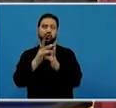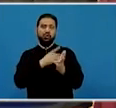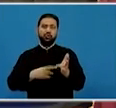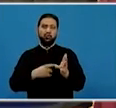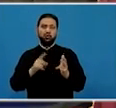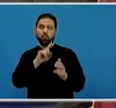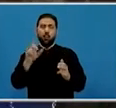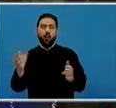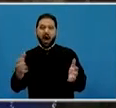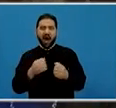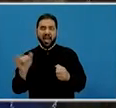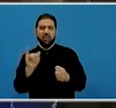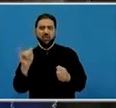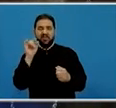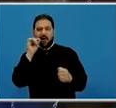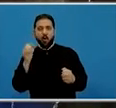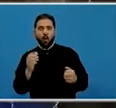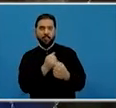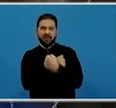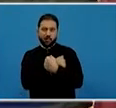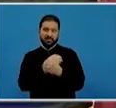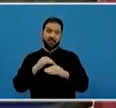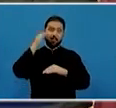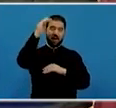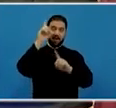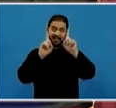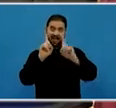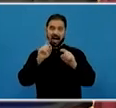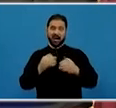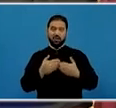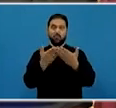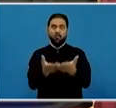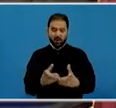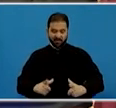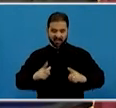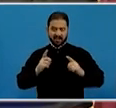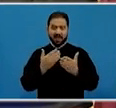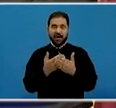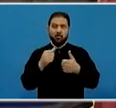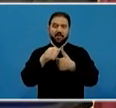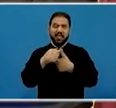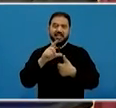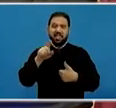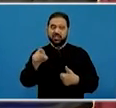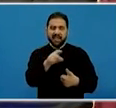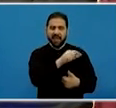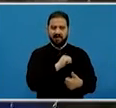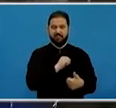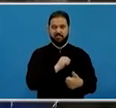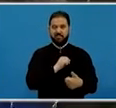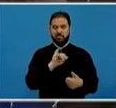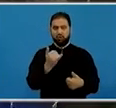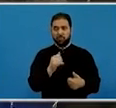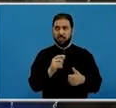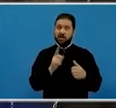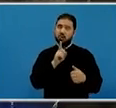cineva dragoste mai mare decât aceea de a-și pune viața pentru prietenii săi. Și la un moment dat, el îi și